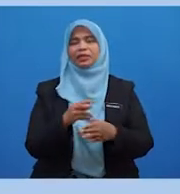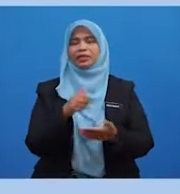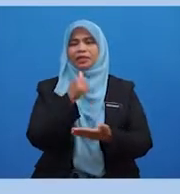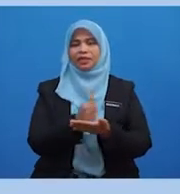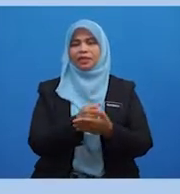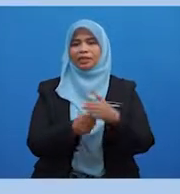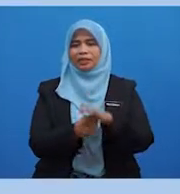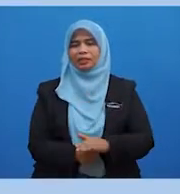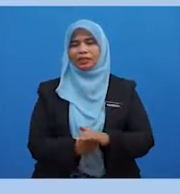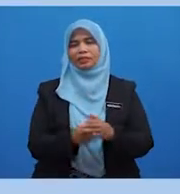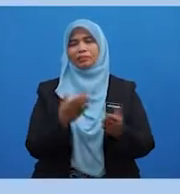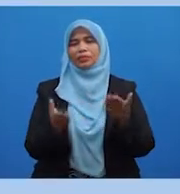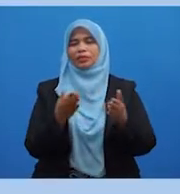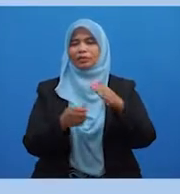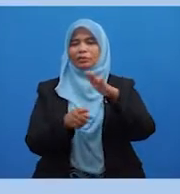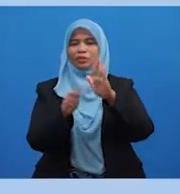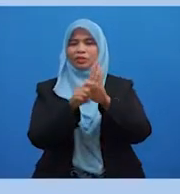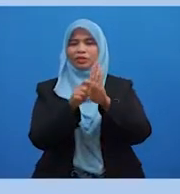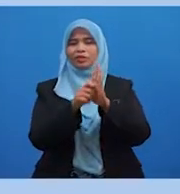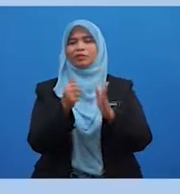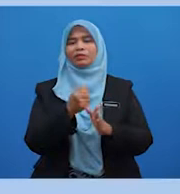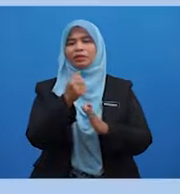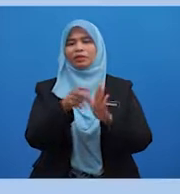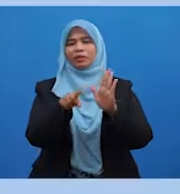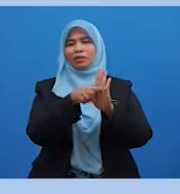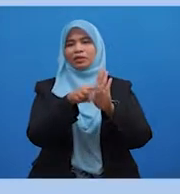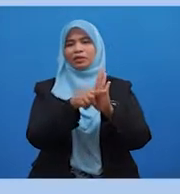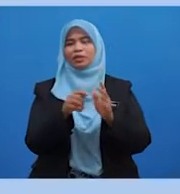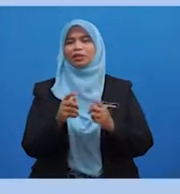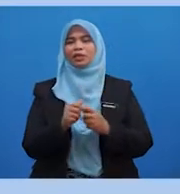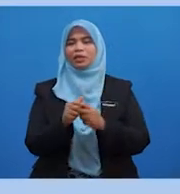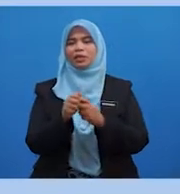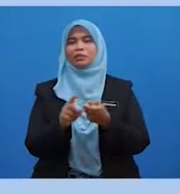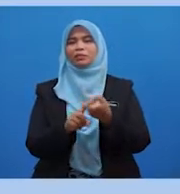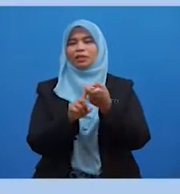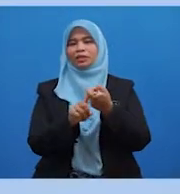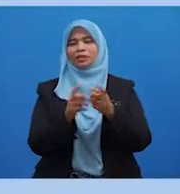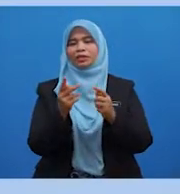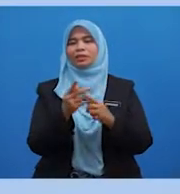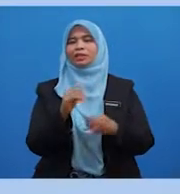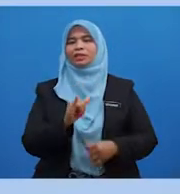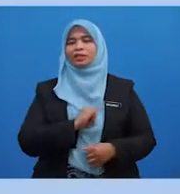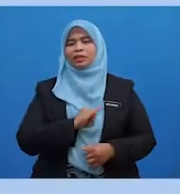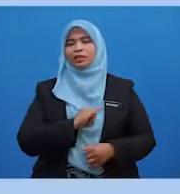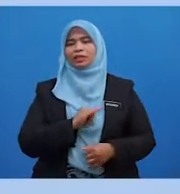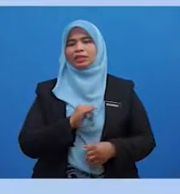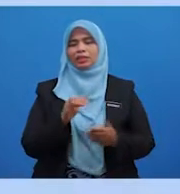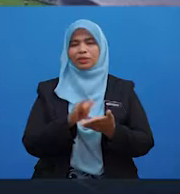positif atau negatif sebenarnya bergantung kepada tafsiran yang dibuat oleh individu yang